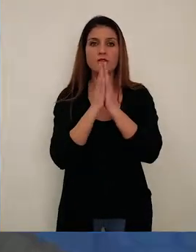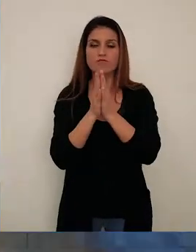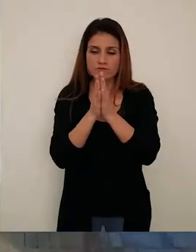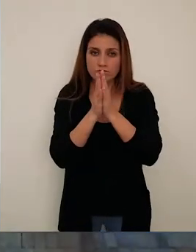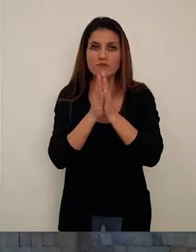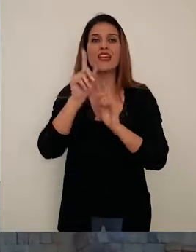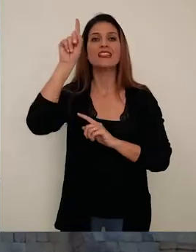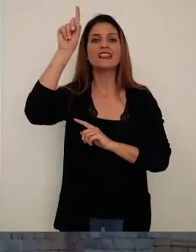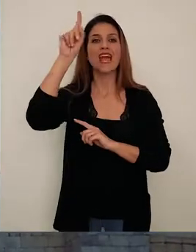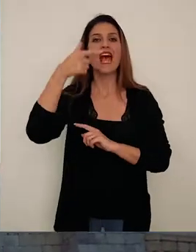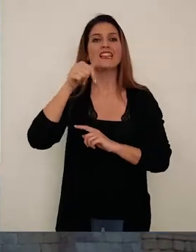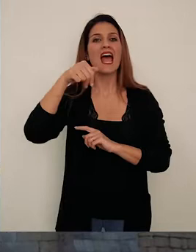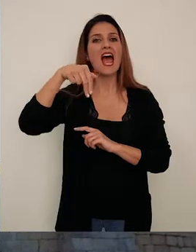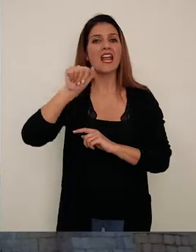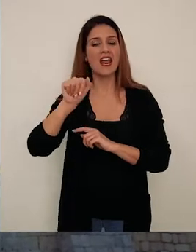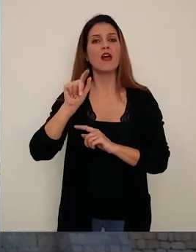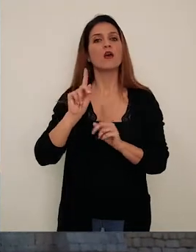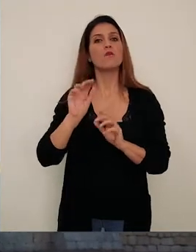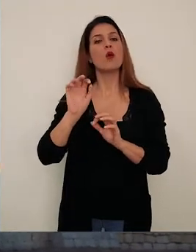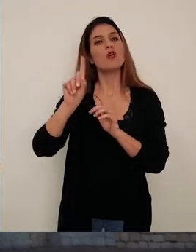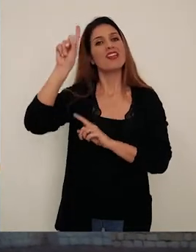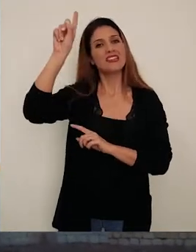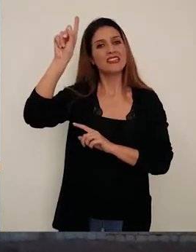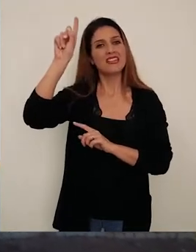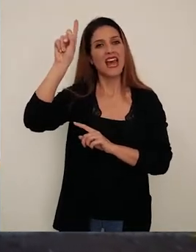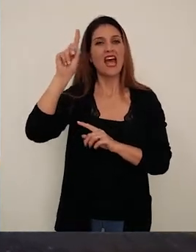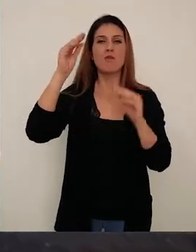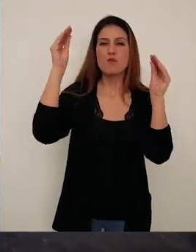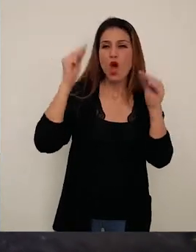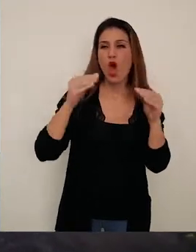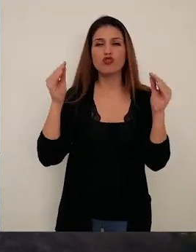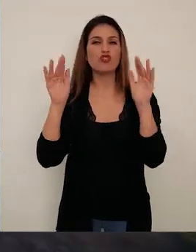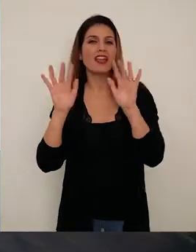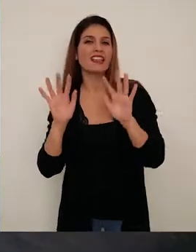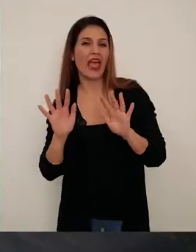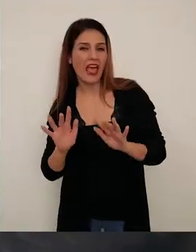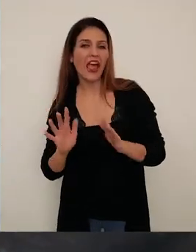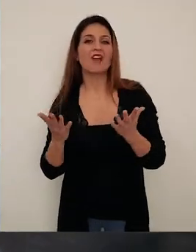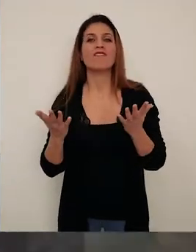di culto riservato alla dea Tana, la dea messapica degli agenti atmosferici.